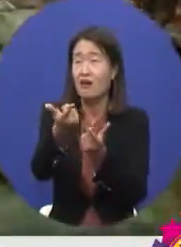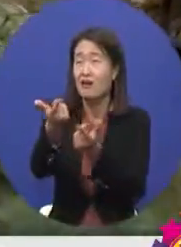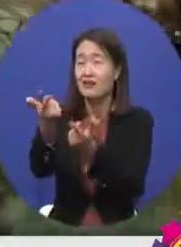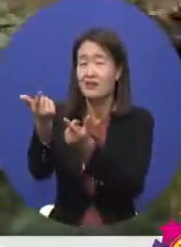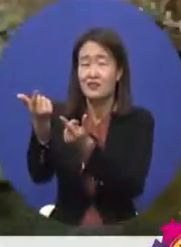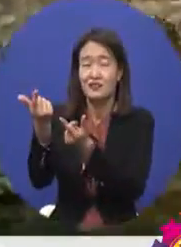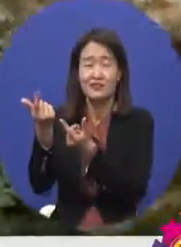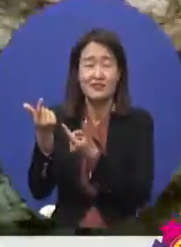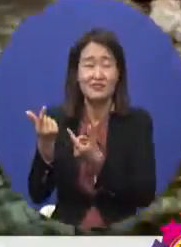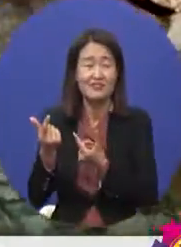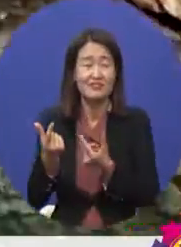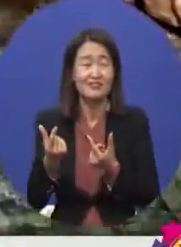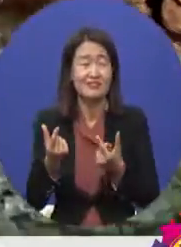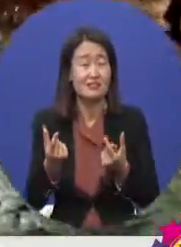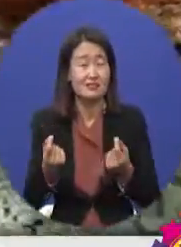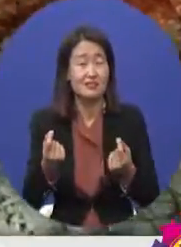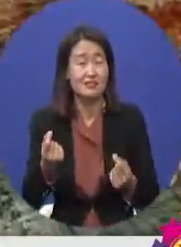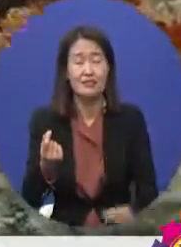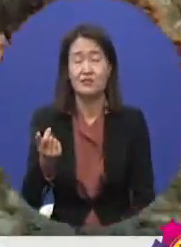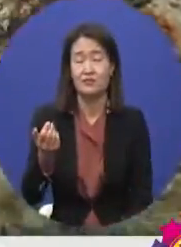물들어